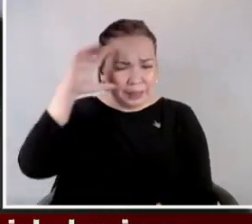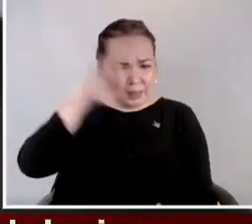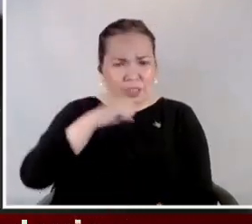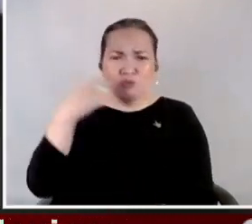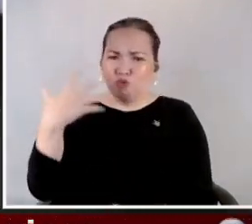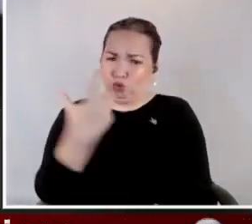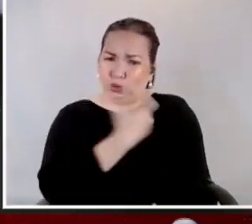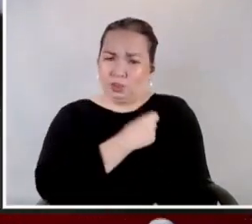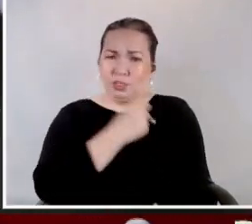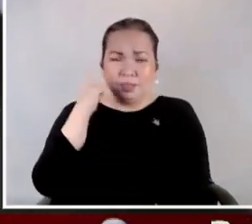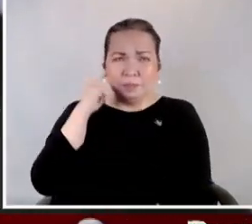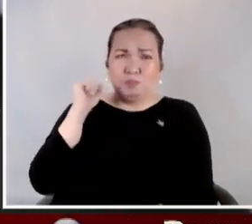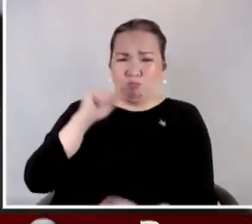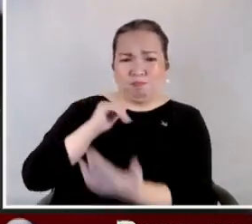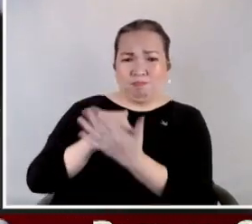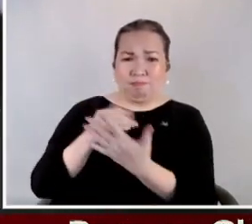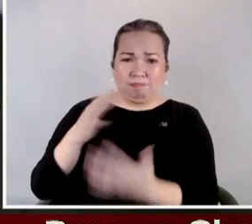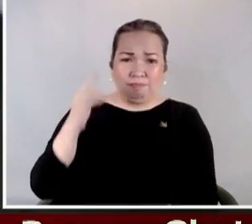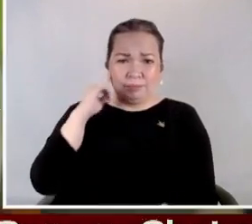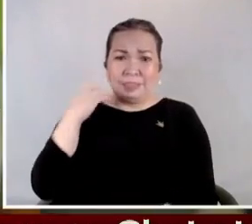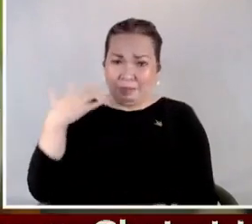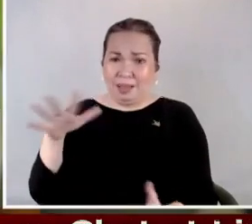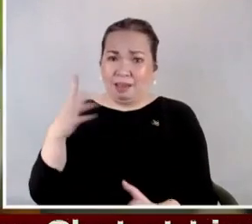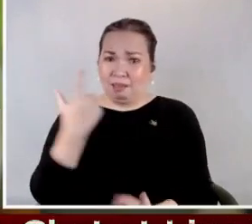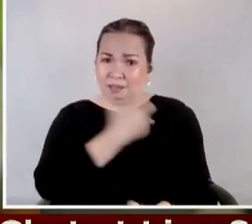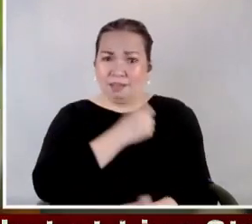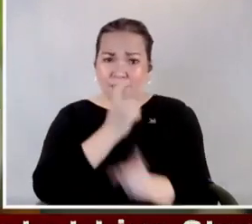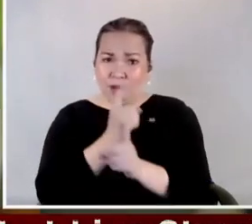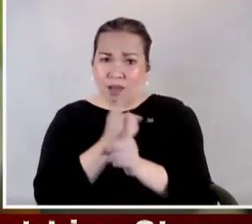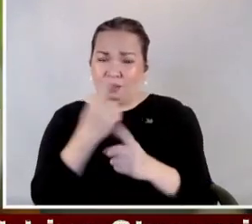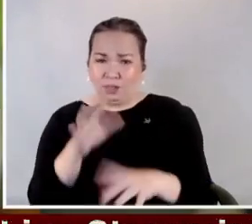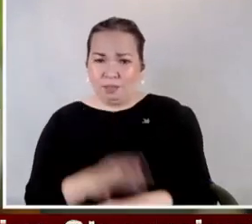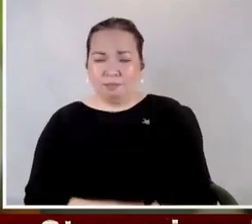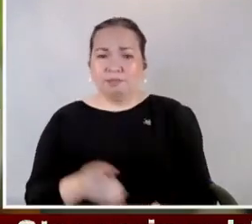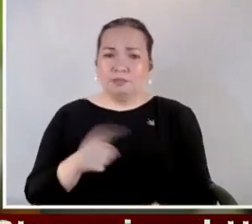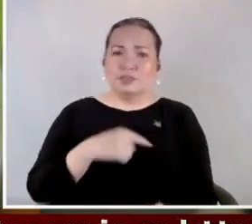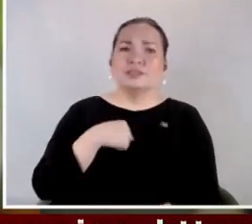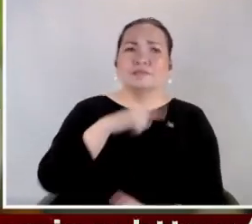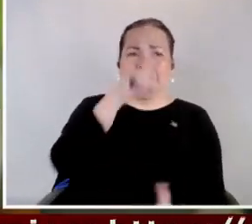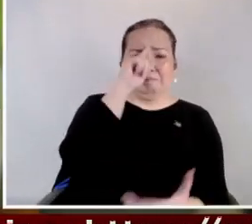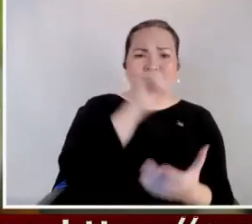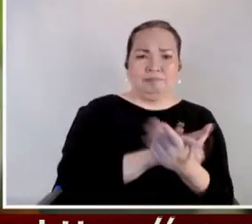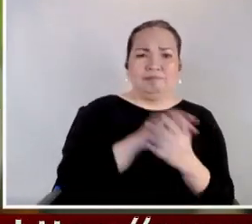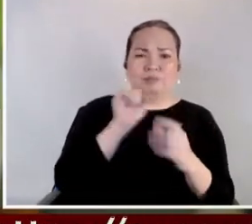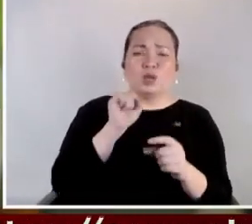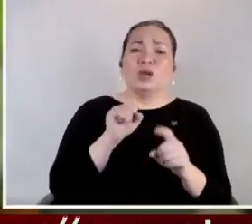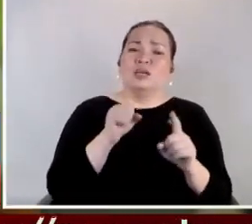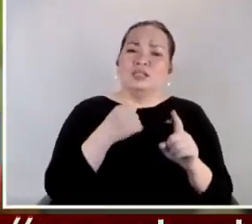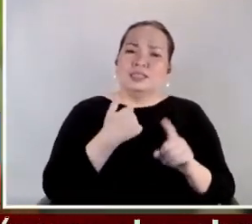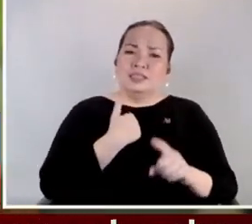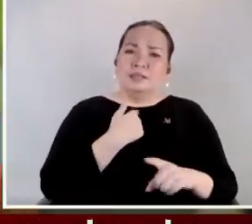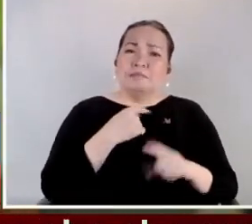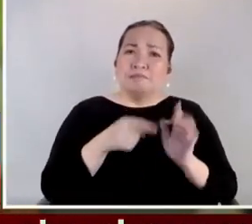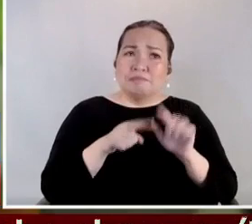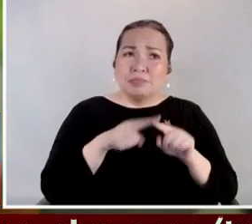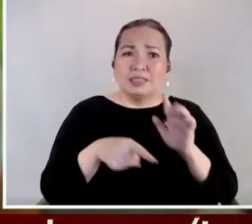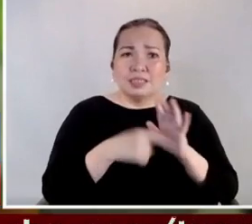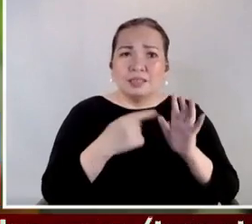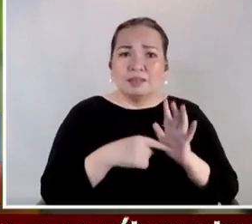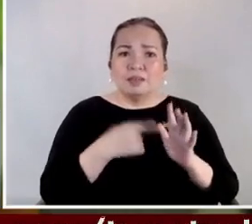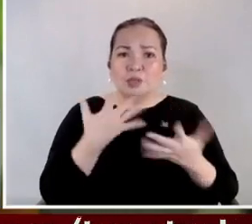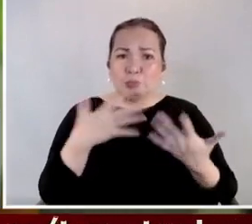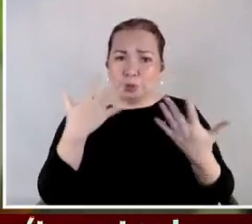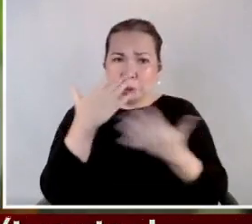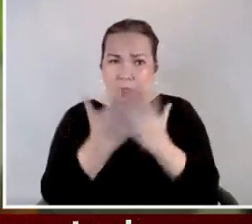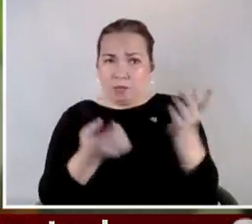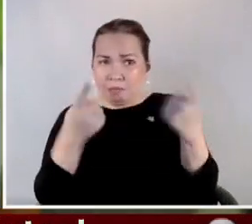Yun naman talaga yung purpose ng vaccine. Gusto ko maniwala pero syempre minsan sabi nga nila kahit fully vaccinated